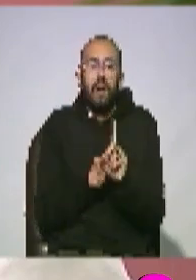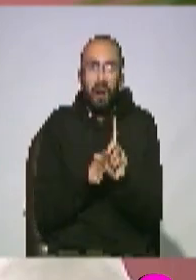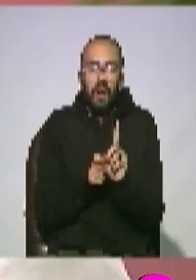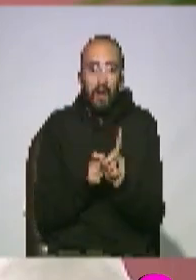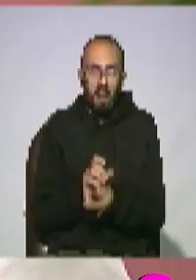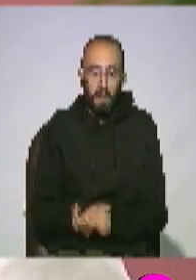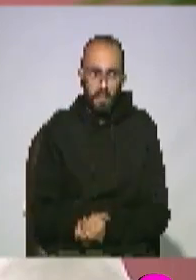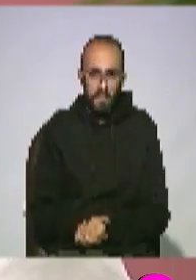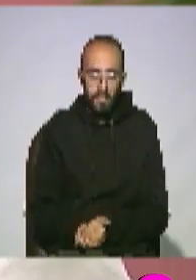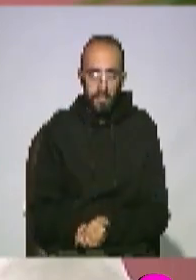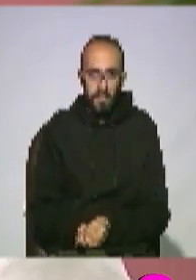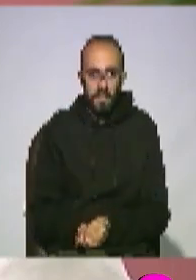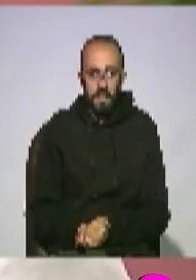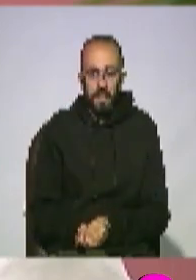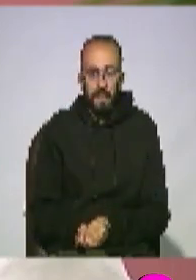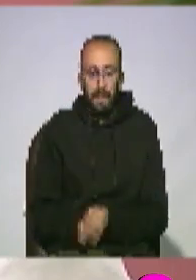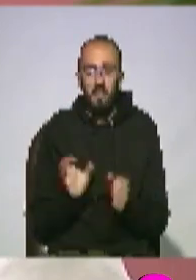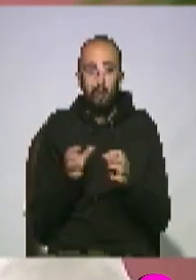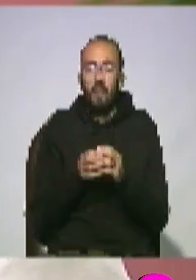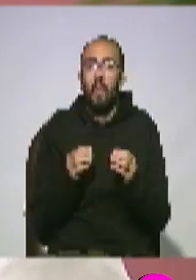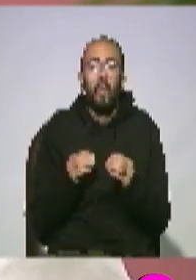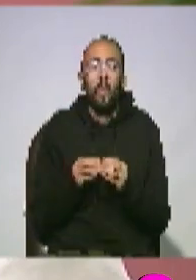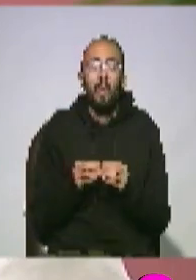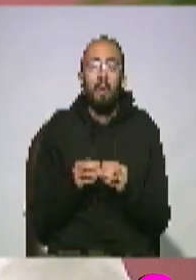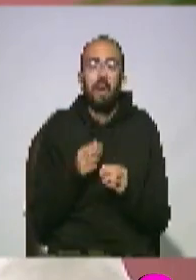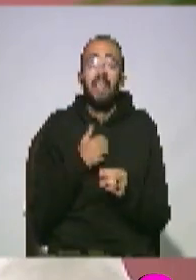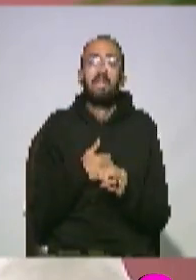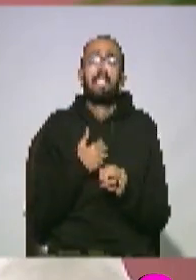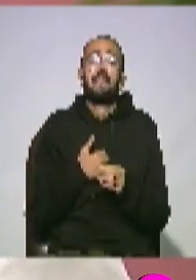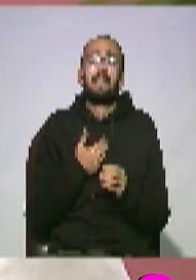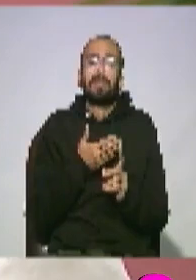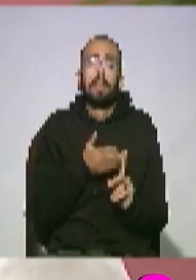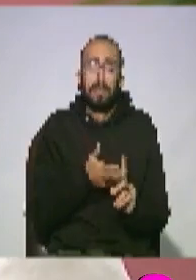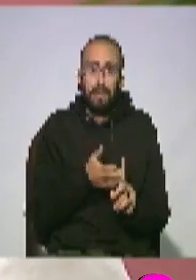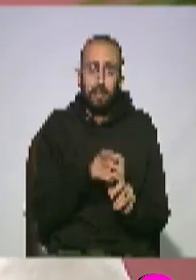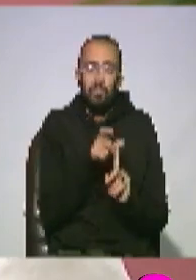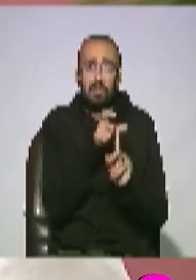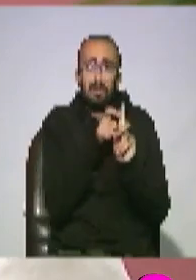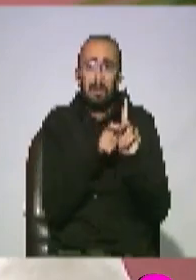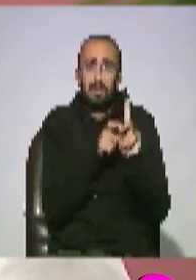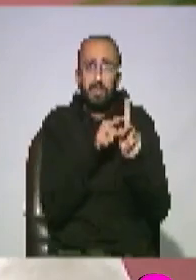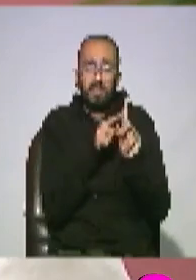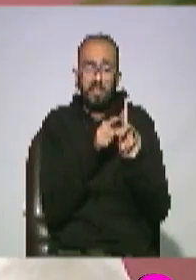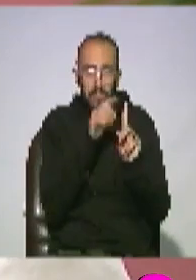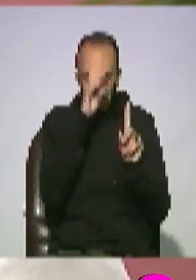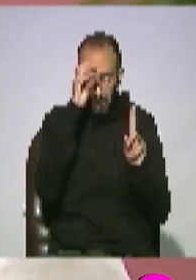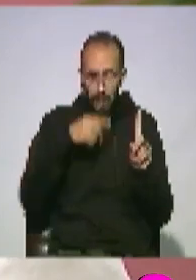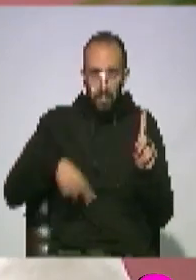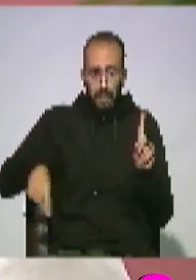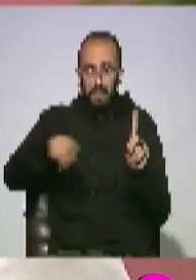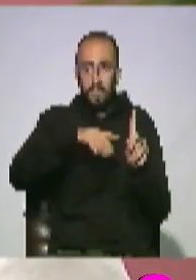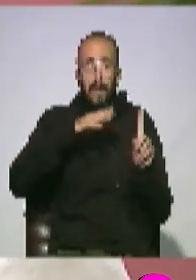دراسة المجتمع. طب مما يتكون المجتمع من النفس، من الشخصية الوحيد. لما يكون عندي